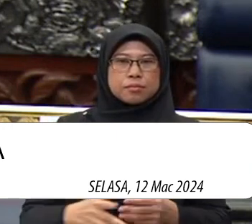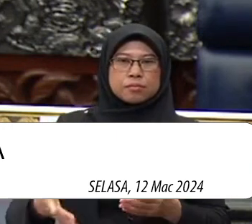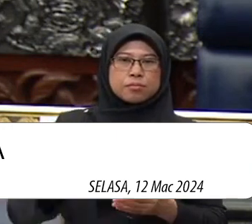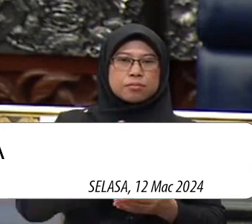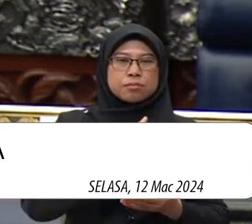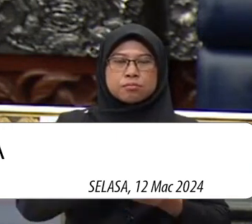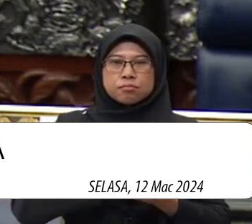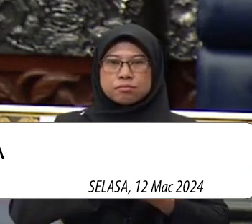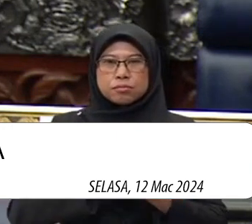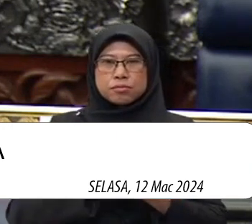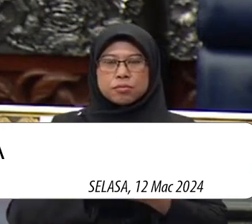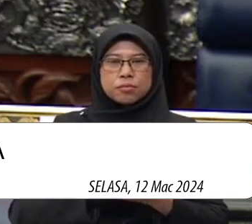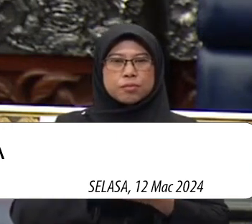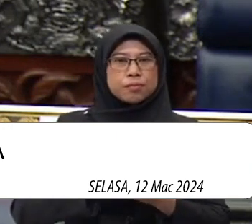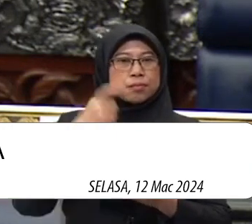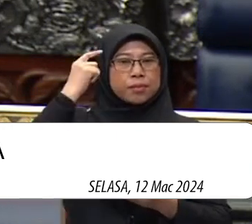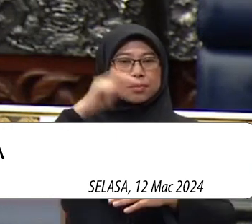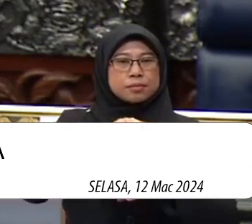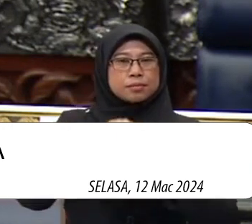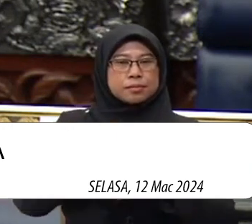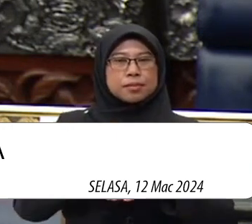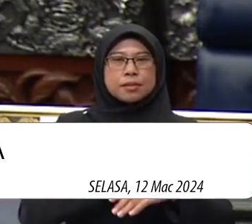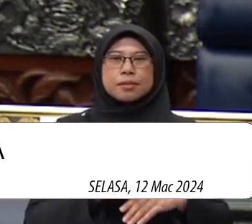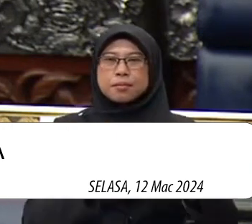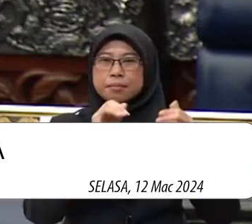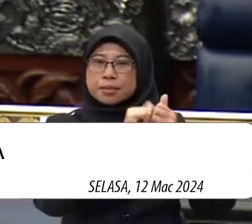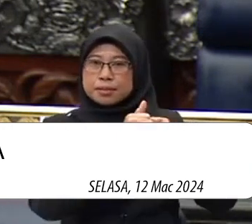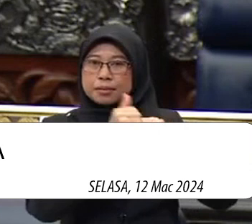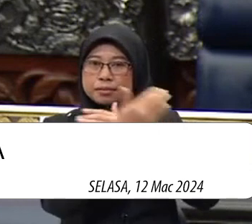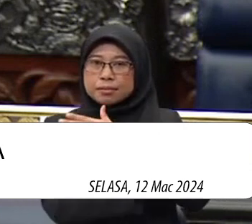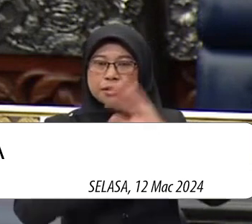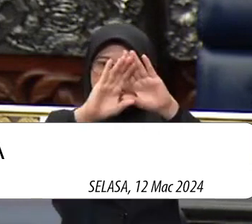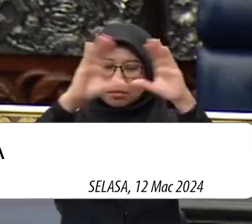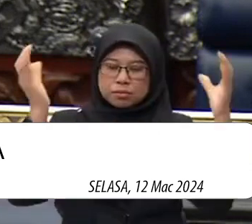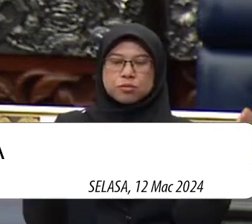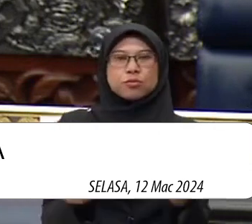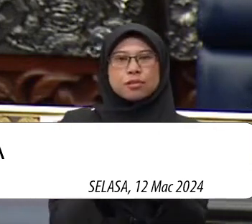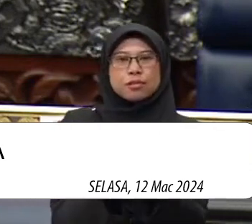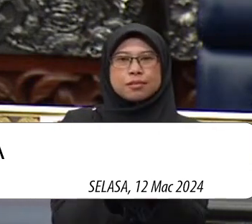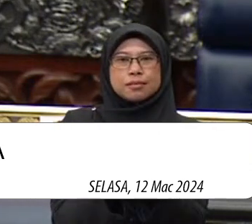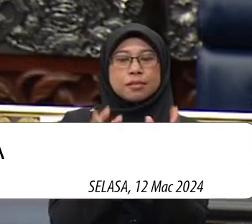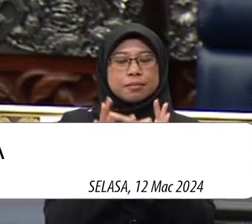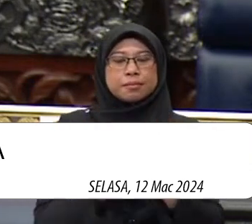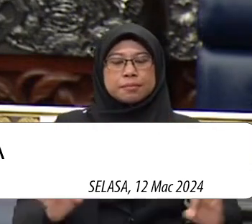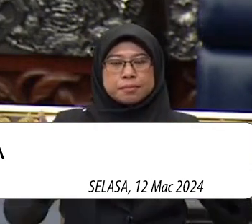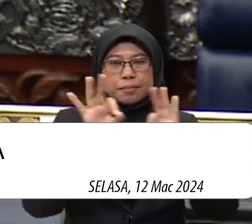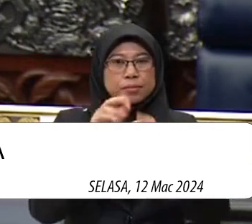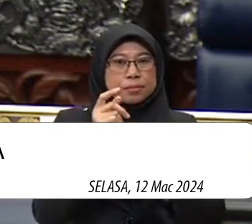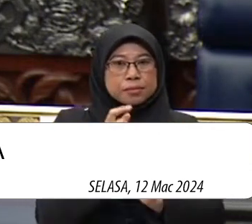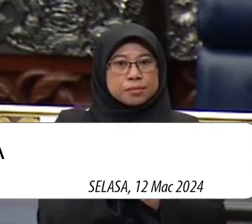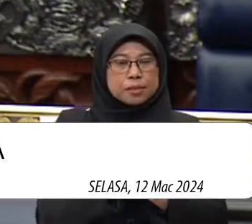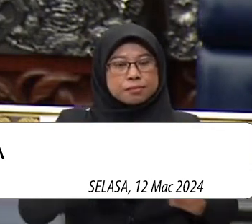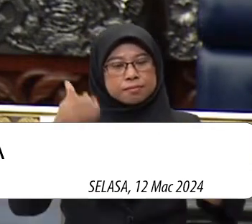Nation dengan izin yang meletakkan permasalahan negara dan dunia sebagai teras utama Dalam menentukan